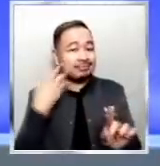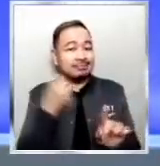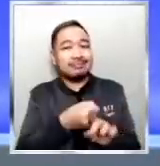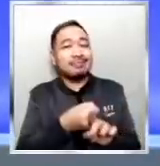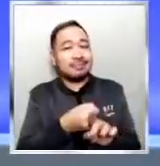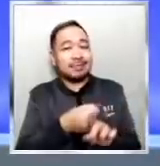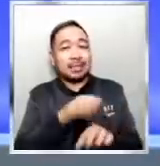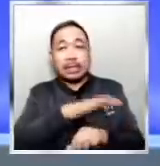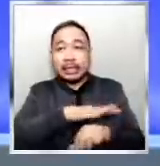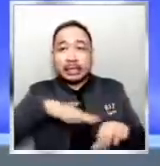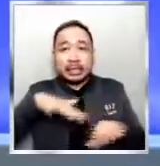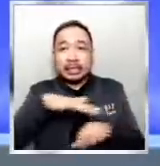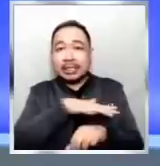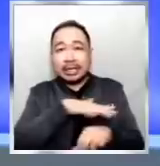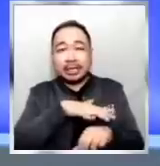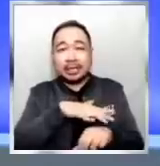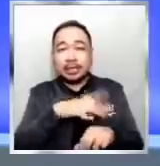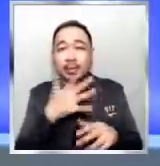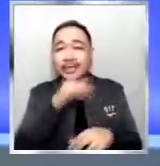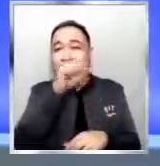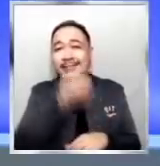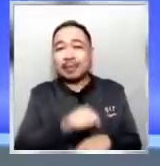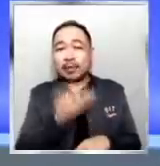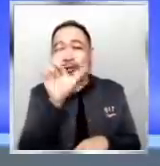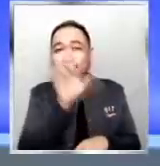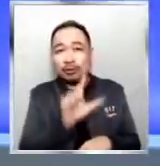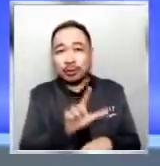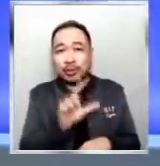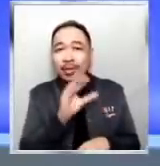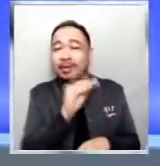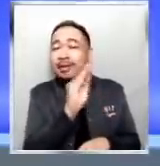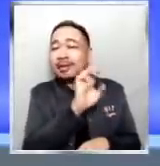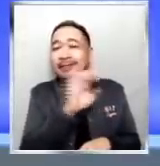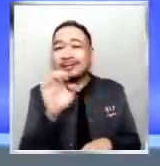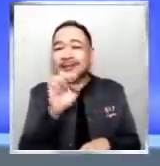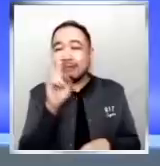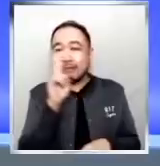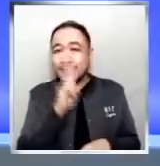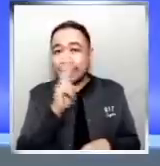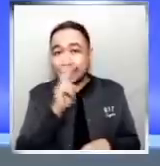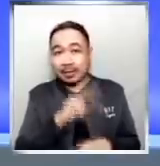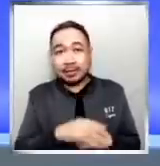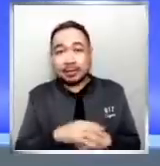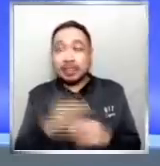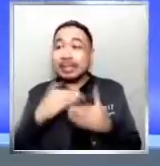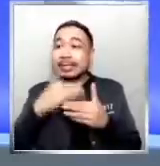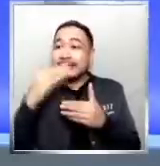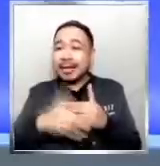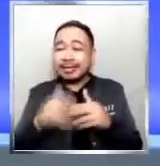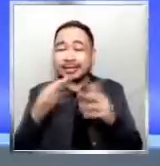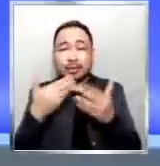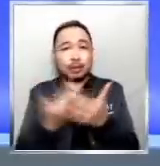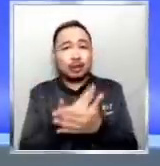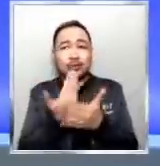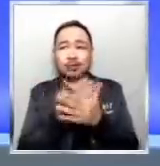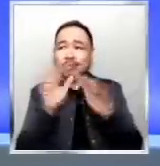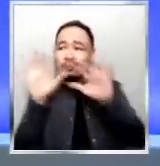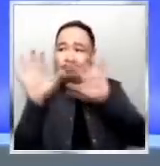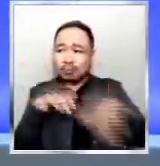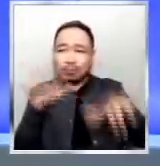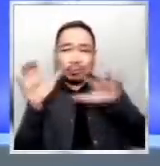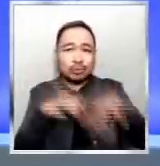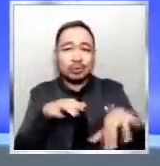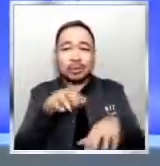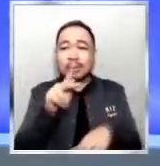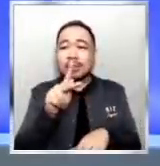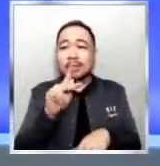na humagupit sa katimugang Luzon at Silangang Visayas. Kasunod niyan ang Bagyong Kiko naman na nag-iipon ng lakas ngayon sa